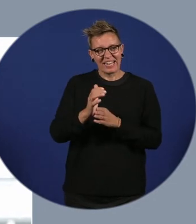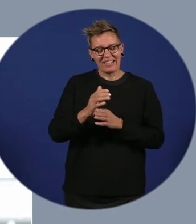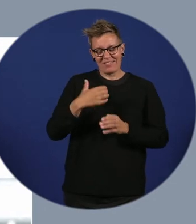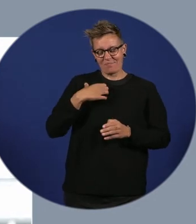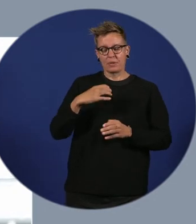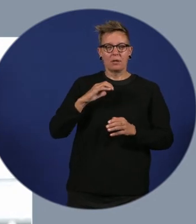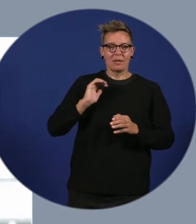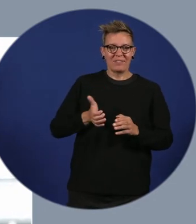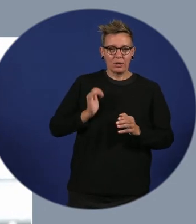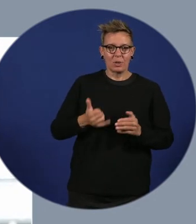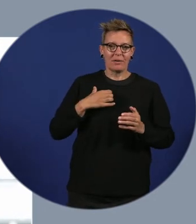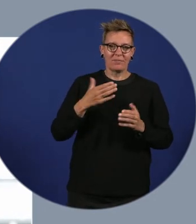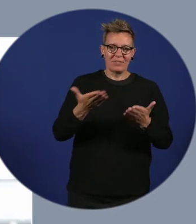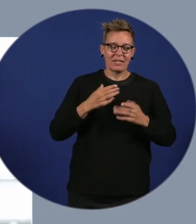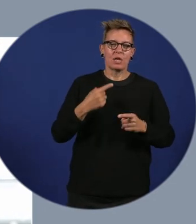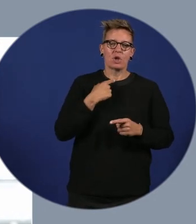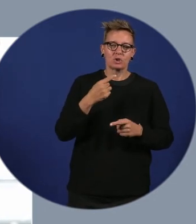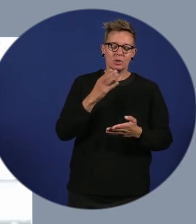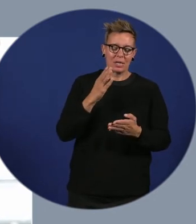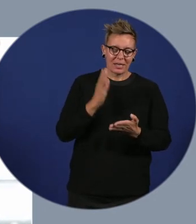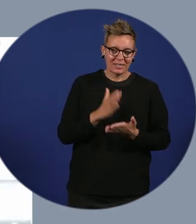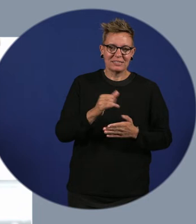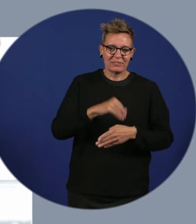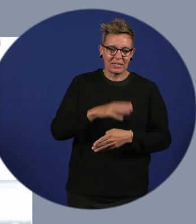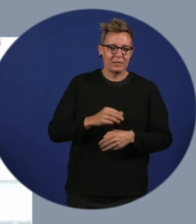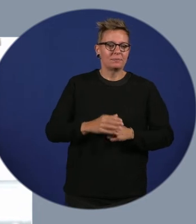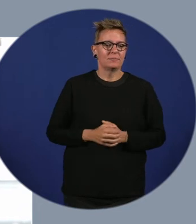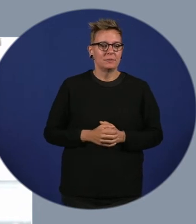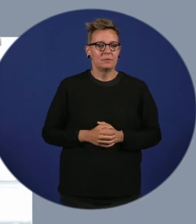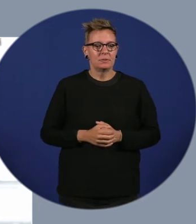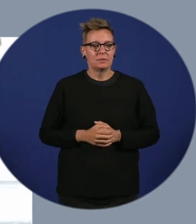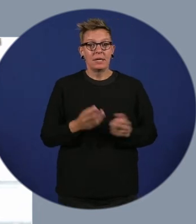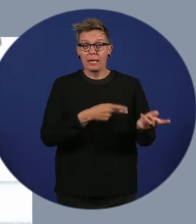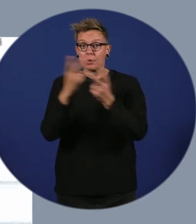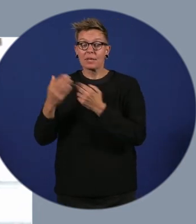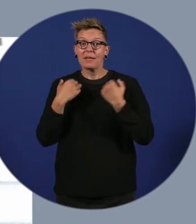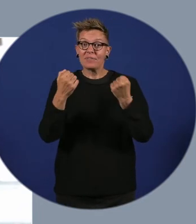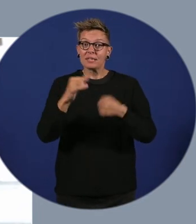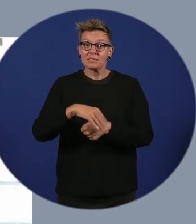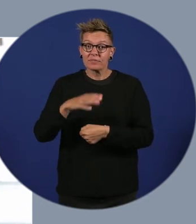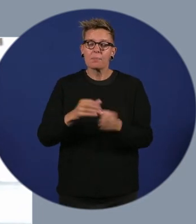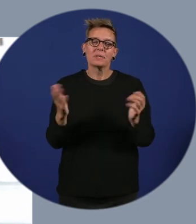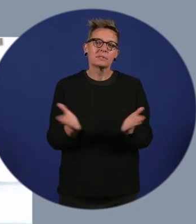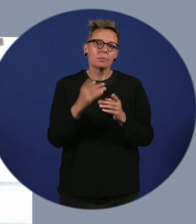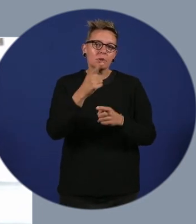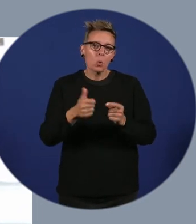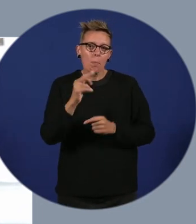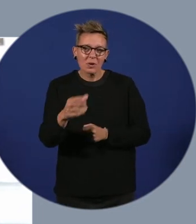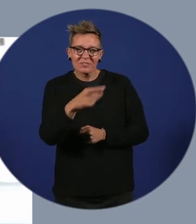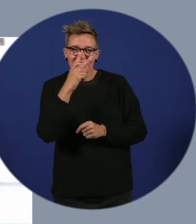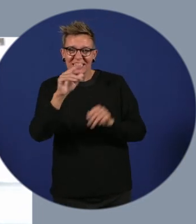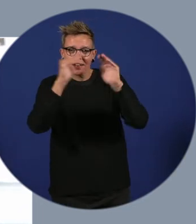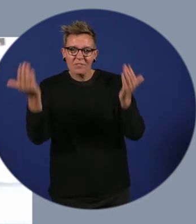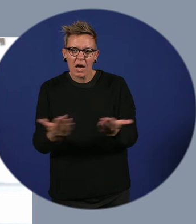Demokratin är ett stabilt statsskick i vårt land, men det är samtidigt sårbart. Vi ser i vår omvärld vad som kan hända